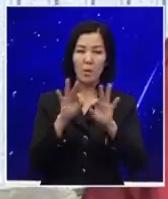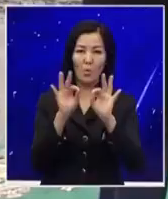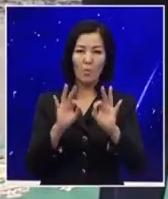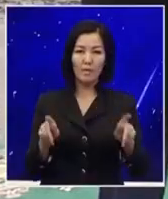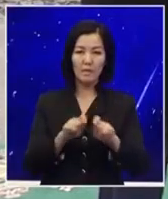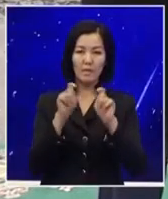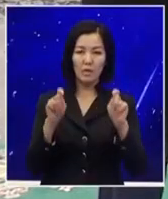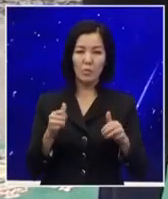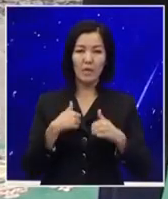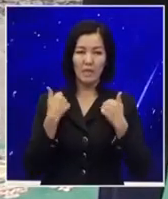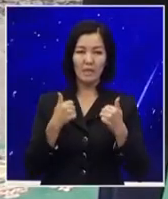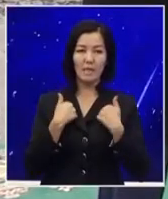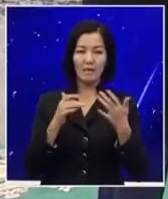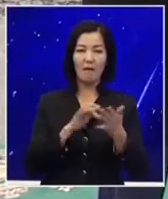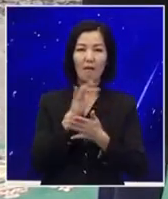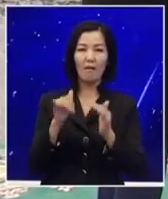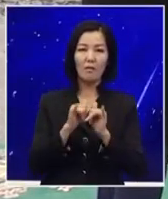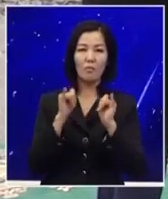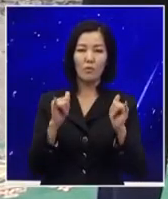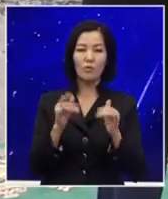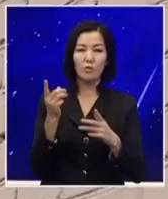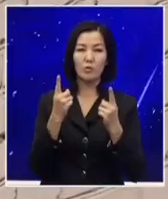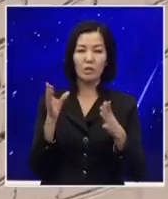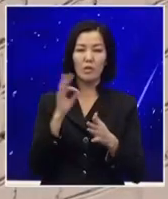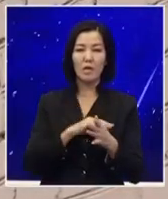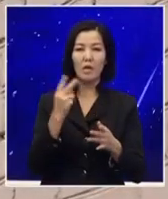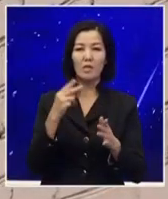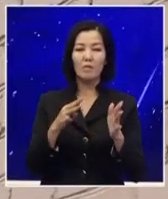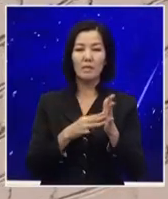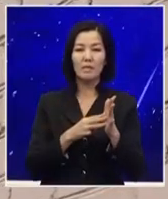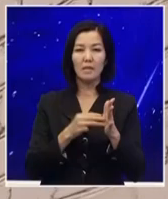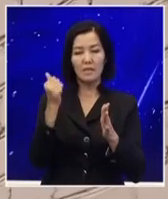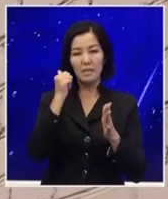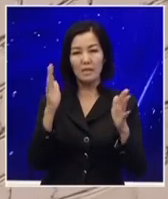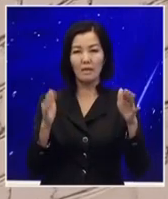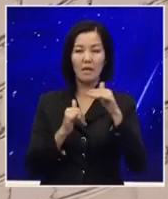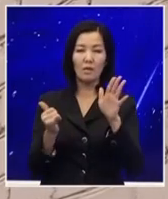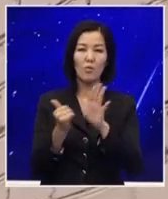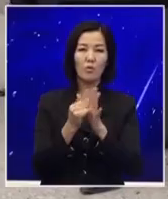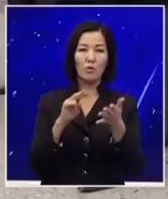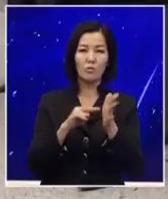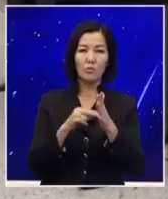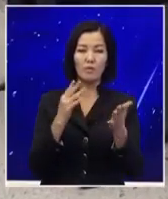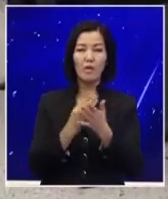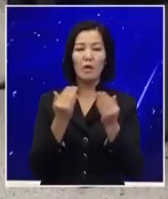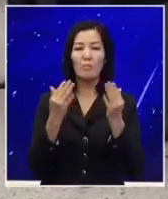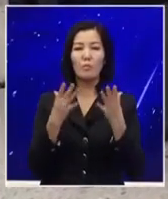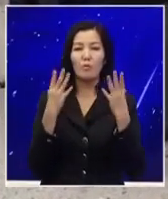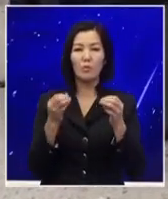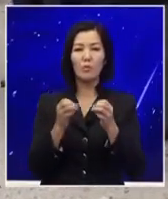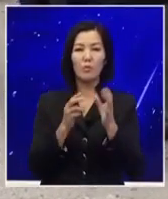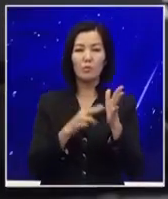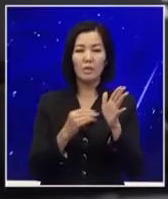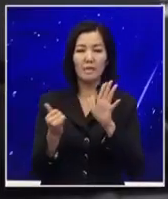ашуда. Жалпы қаланың өркендеуіне үлес қосқан азаматтарға 28 естелік тақтасын орнату жоспарланған. Бүгінгі күні